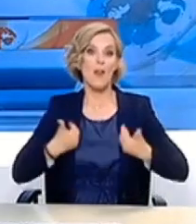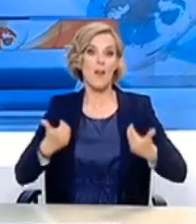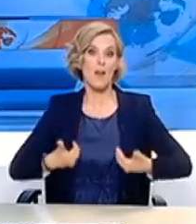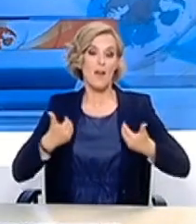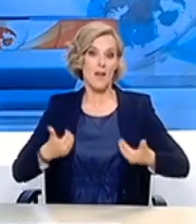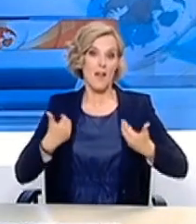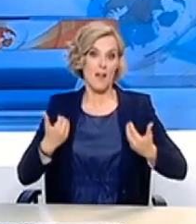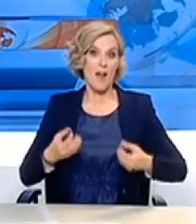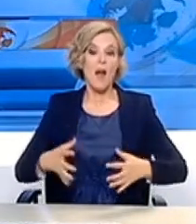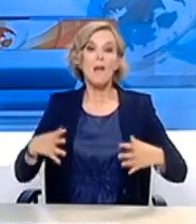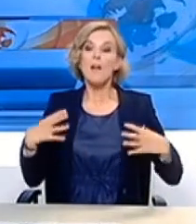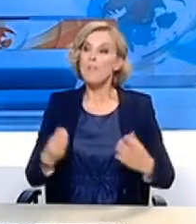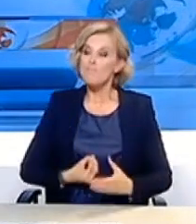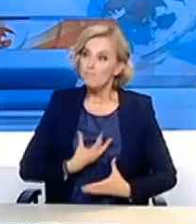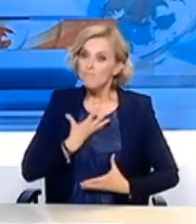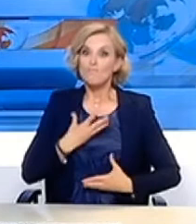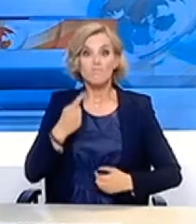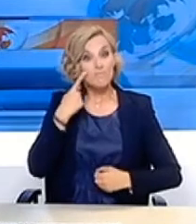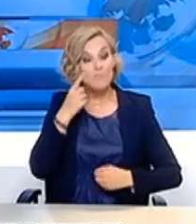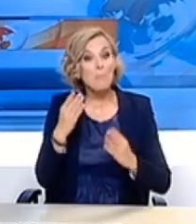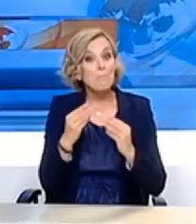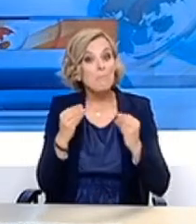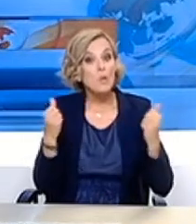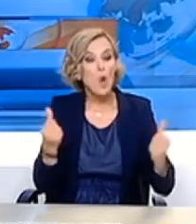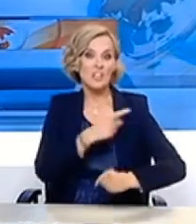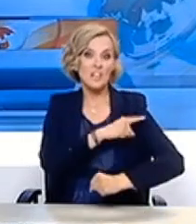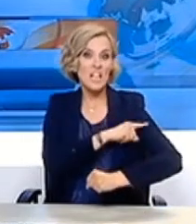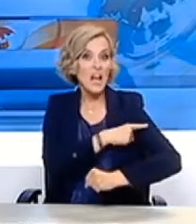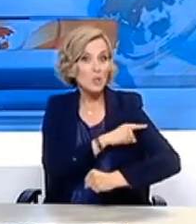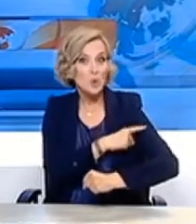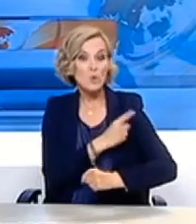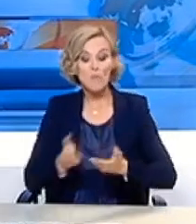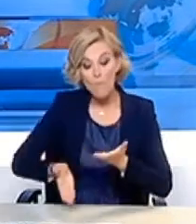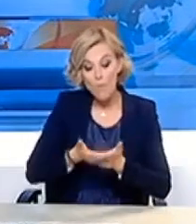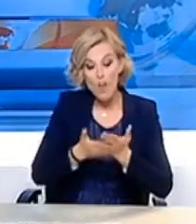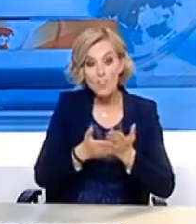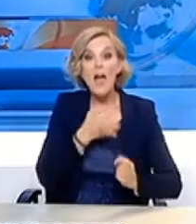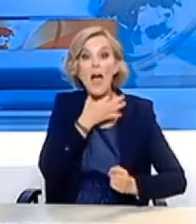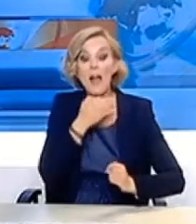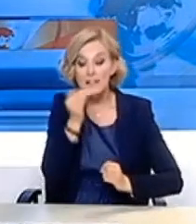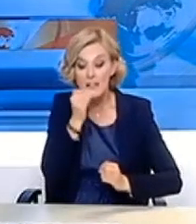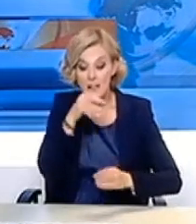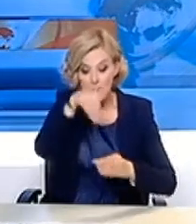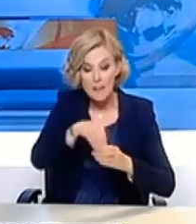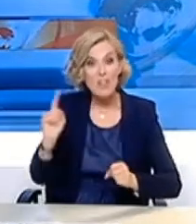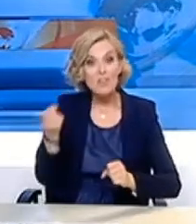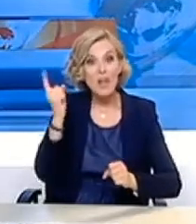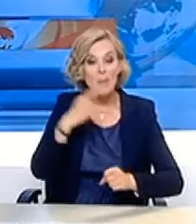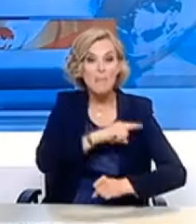θεραπείας στη χώρα μας και δείχνουν την ποιότητα της φροντίδας στις μονάδες εντατικής θεραπείας της χώρας.